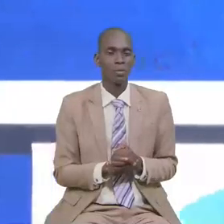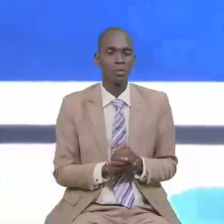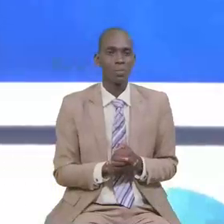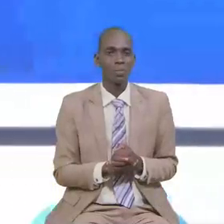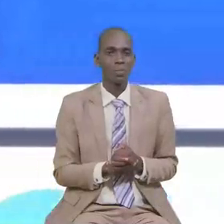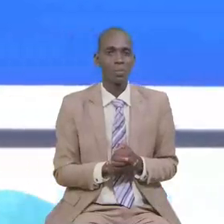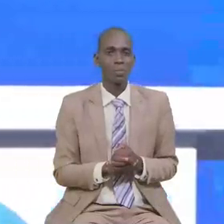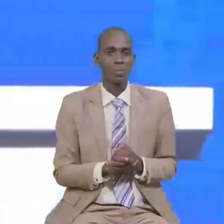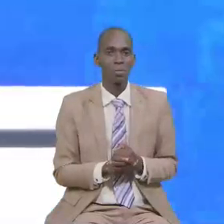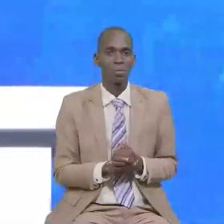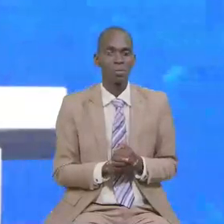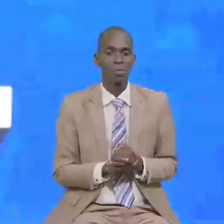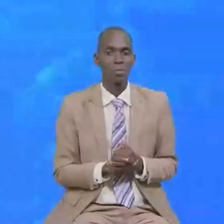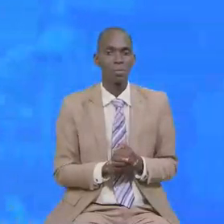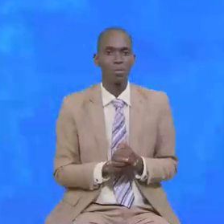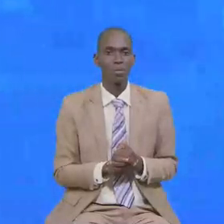passé.